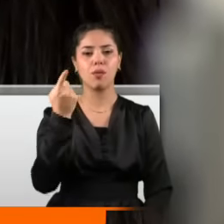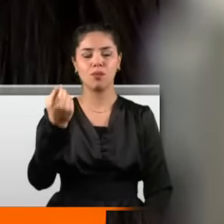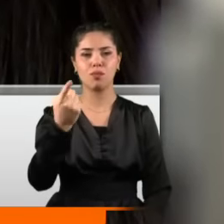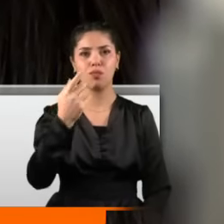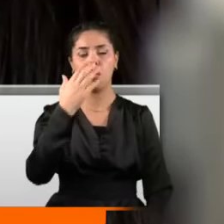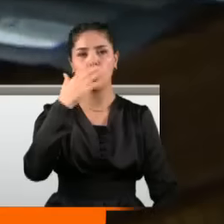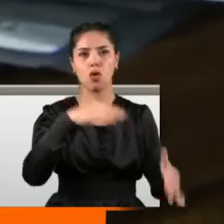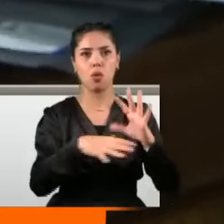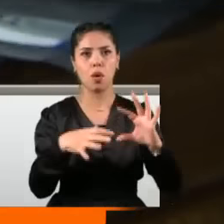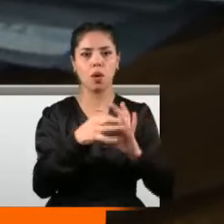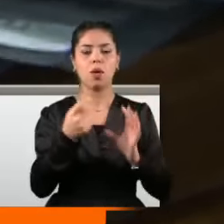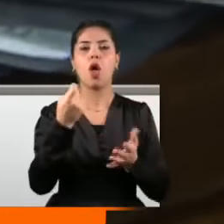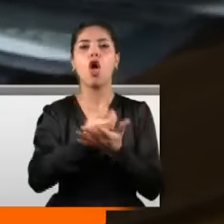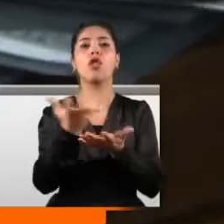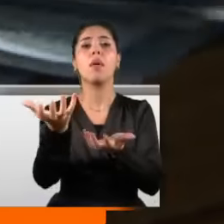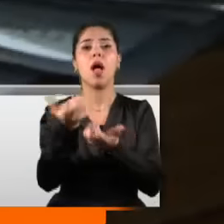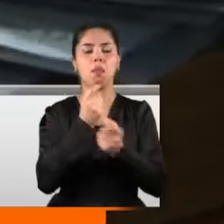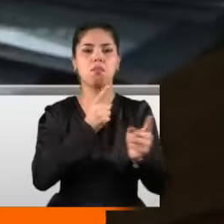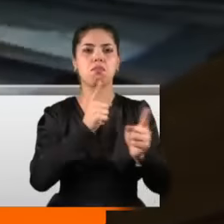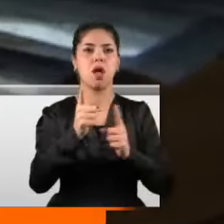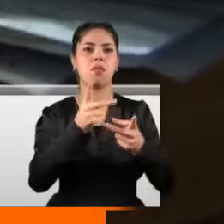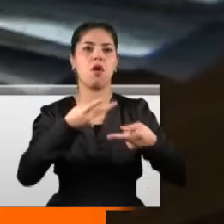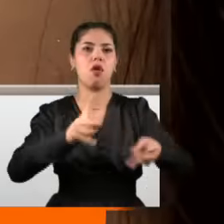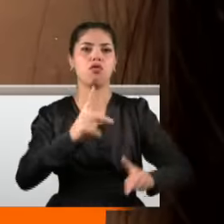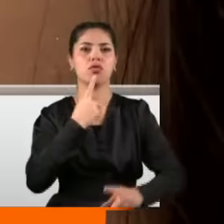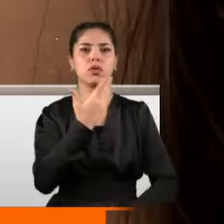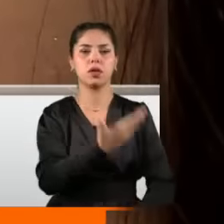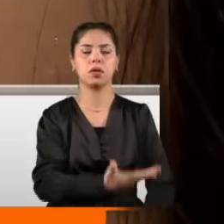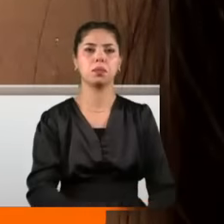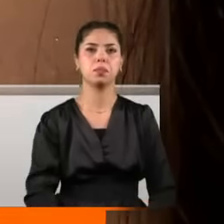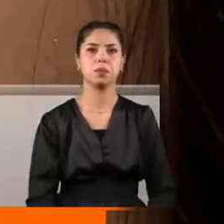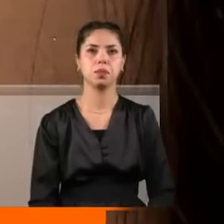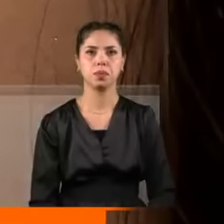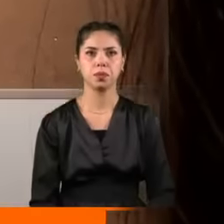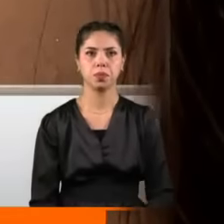yatışlarla ilgili ödeme alamayınca dava açtıklarını da söyledi.